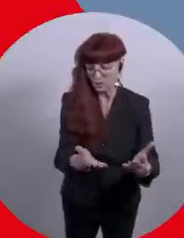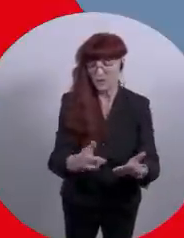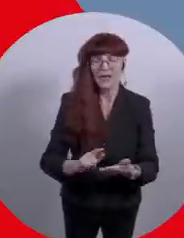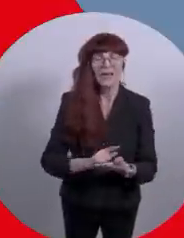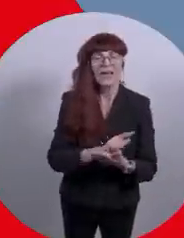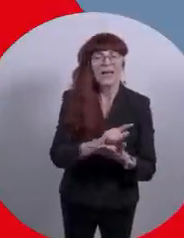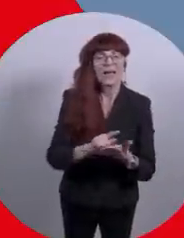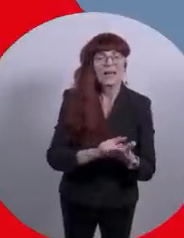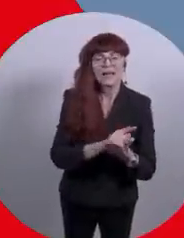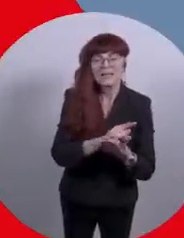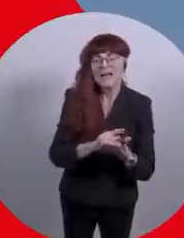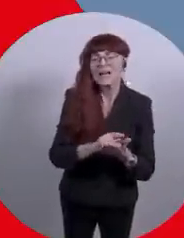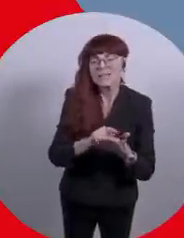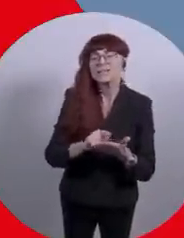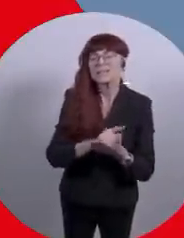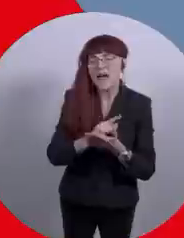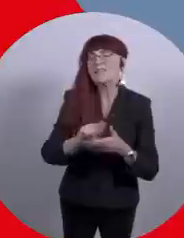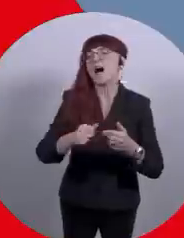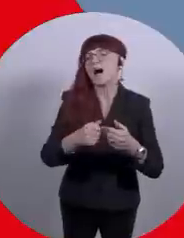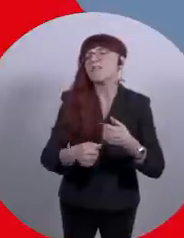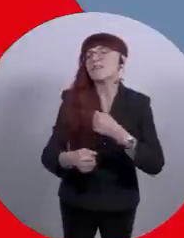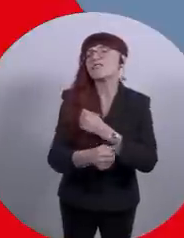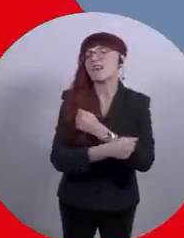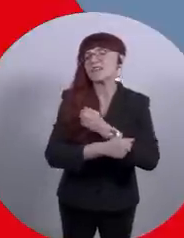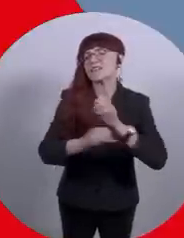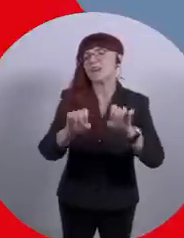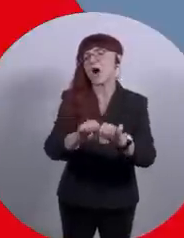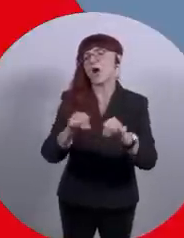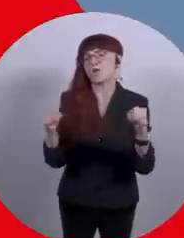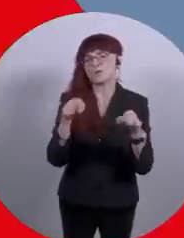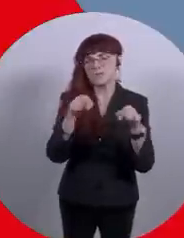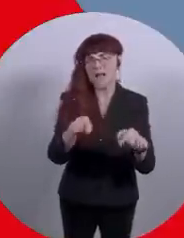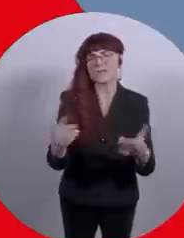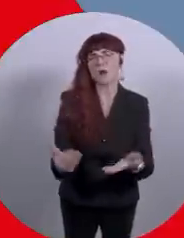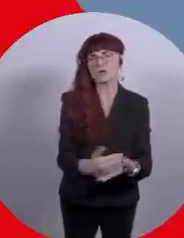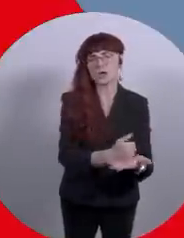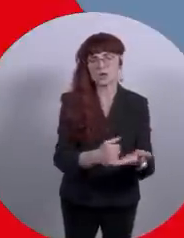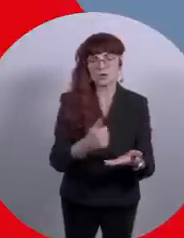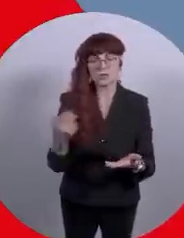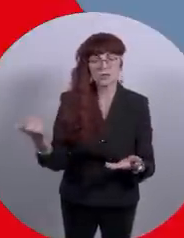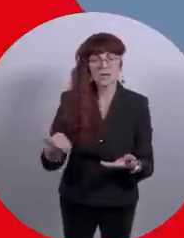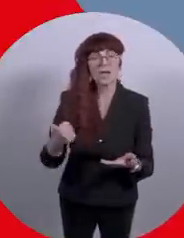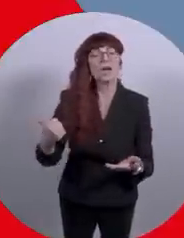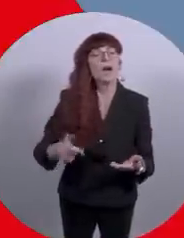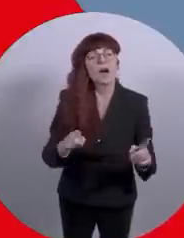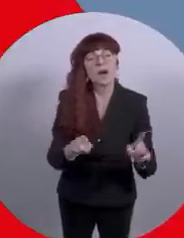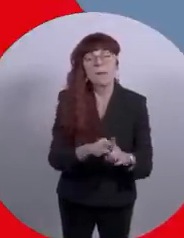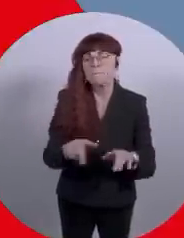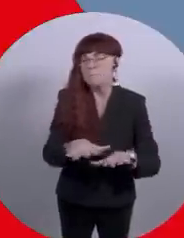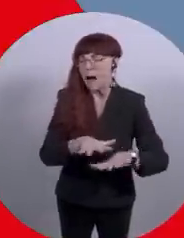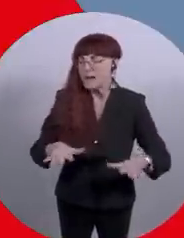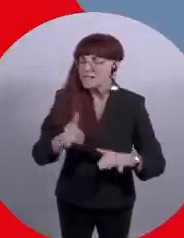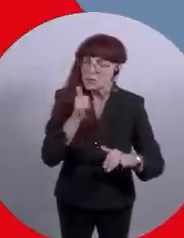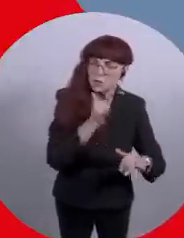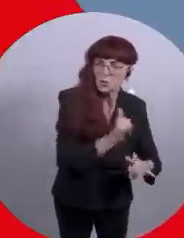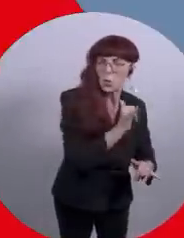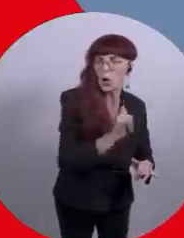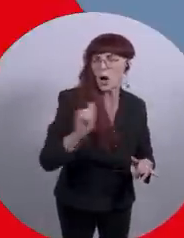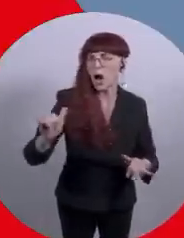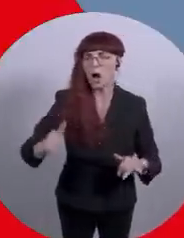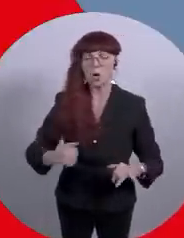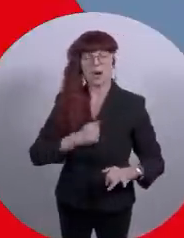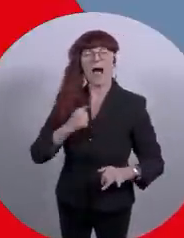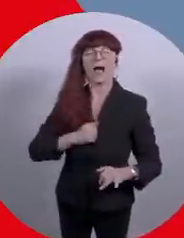gewesen und im Zuge dieser basis-tour was anstopp in Graz gegeben ist haben wir viele Leute dort gesehen und das Stimmung gehabt